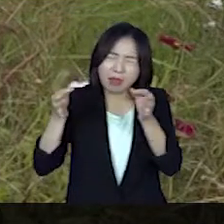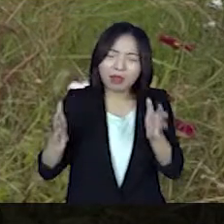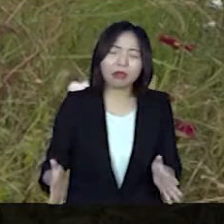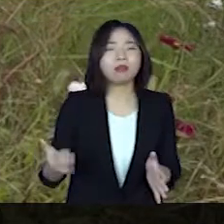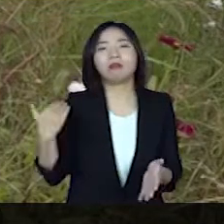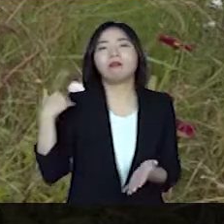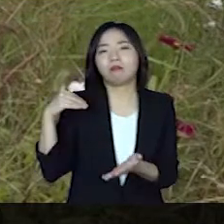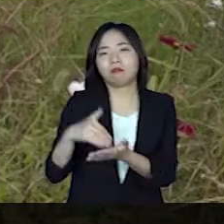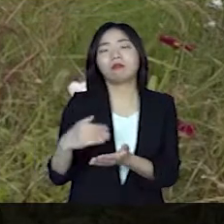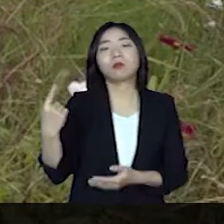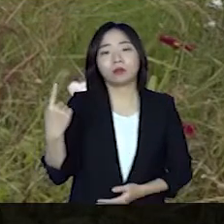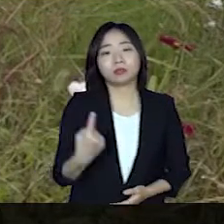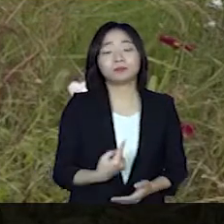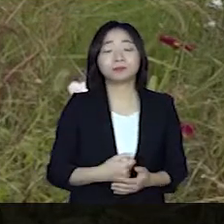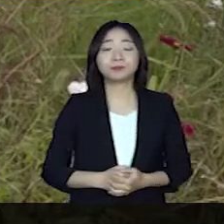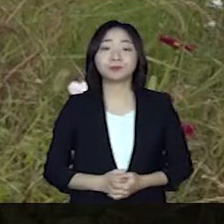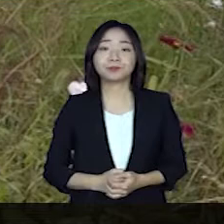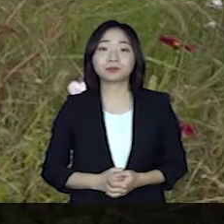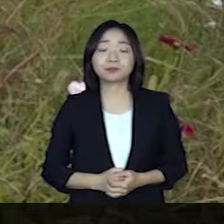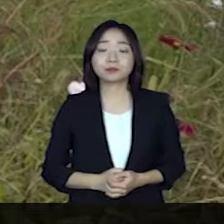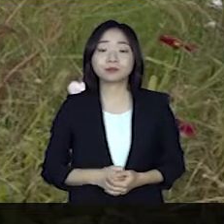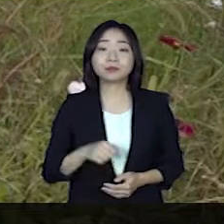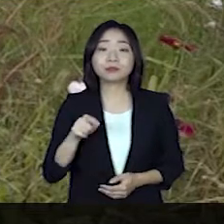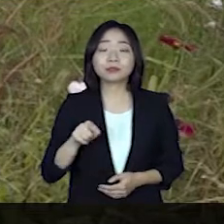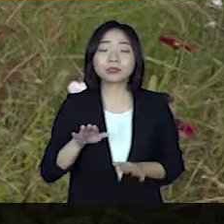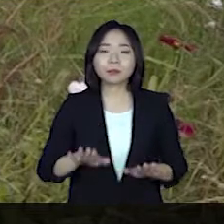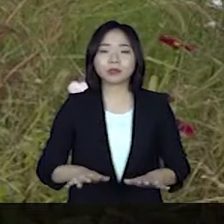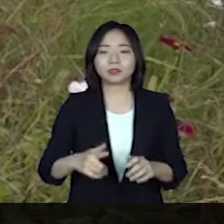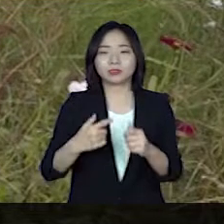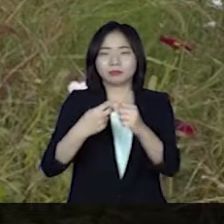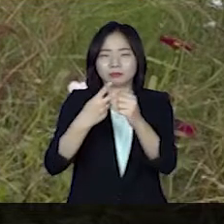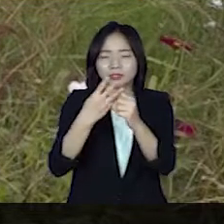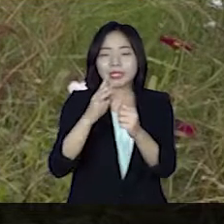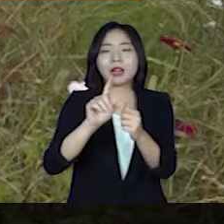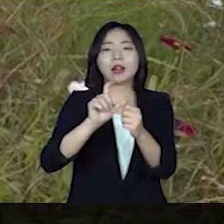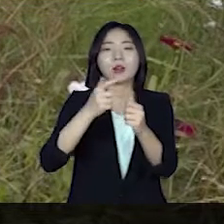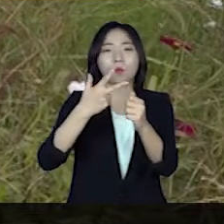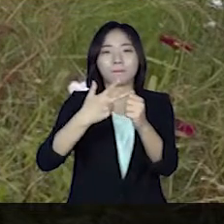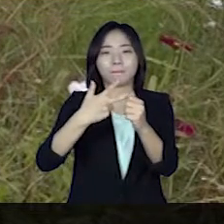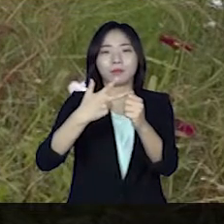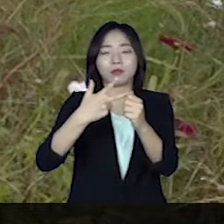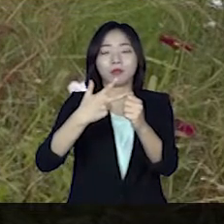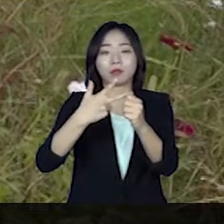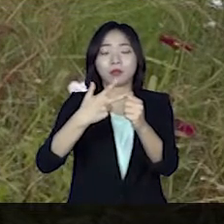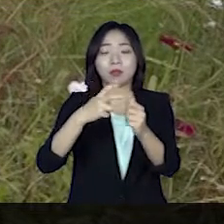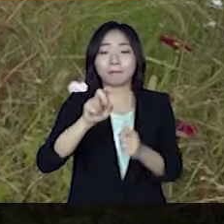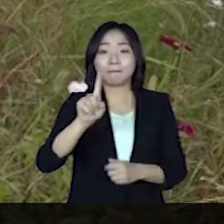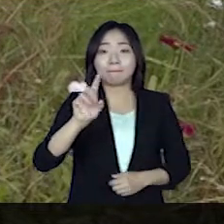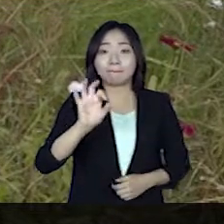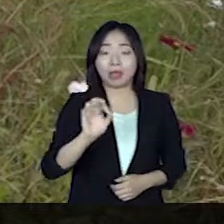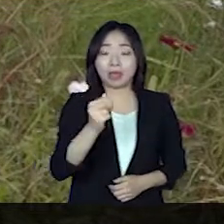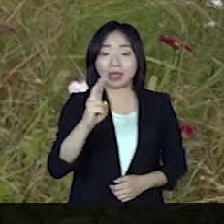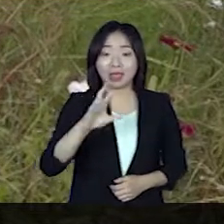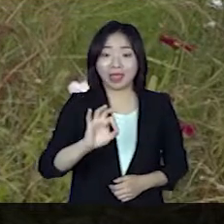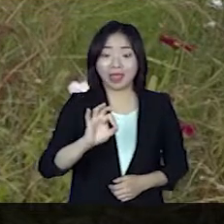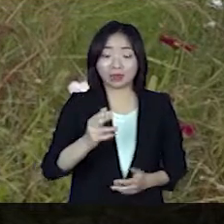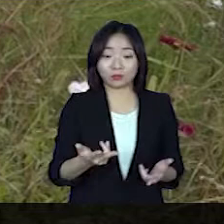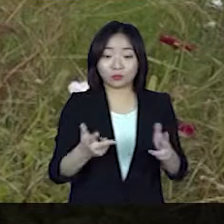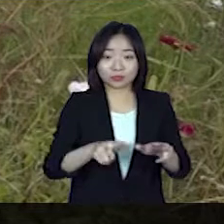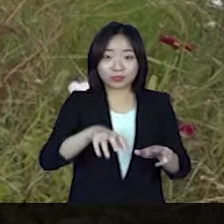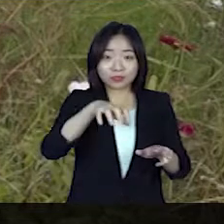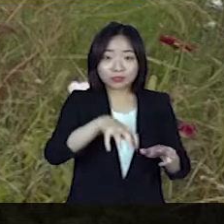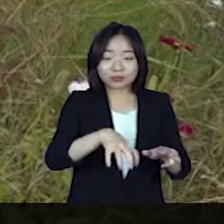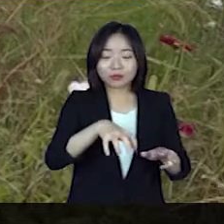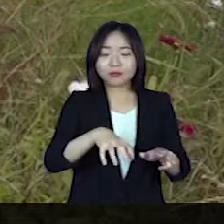돌아왔습니다. 사할린 강제동원 한인 유해봉화는 이번이 7번째인데요. 국립 망향의 동산에서